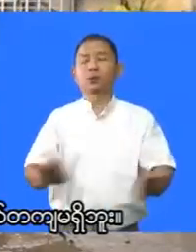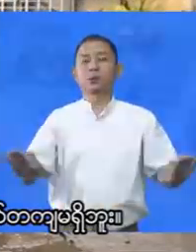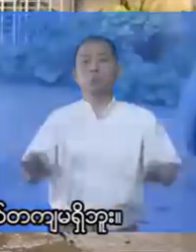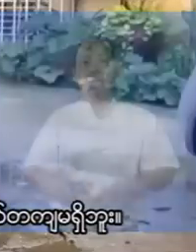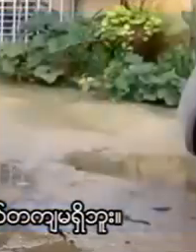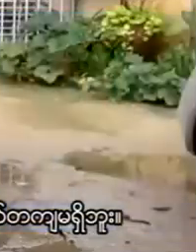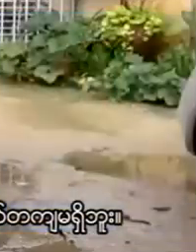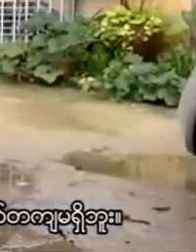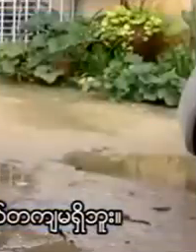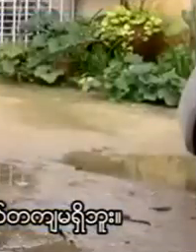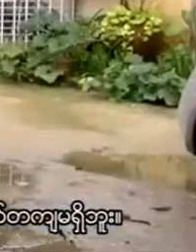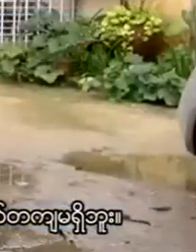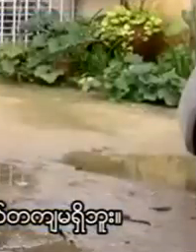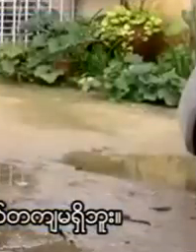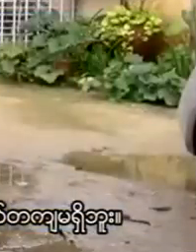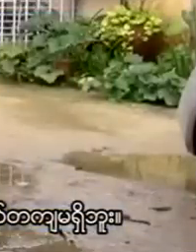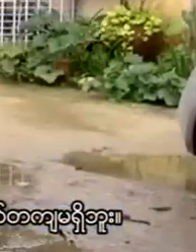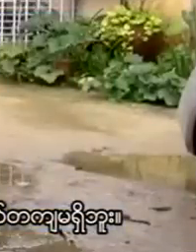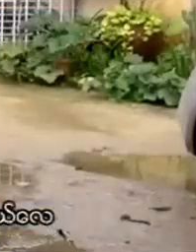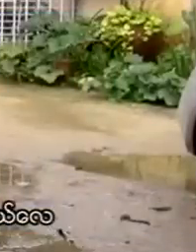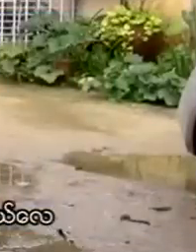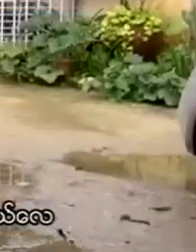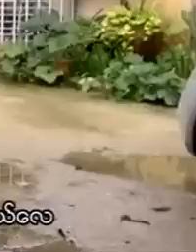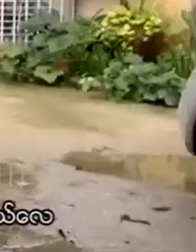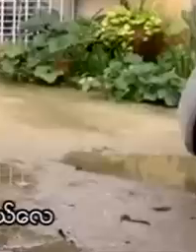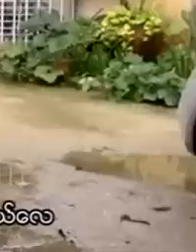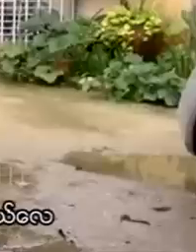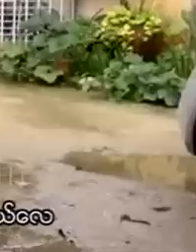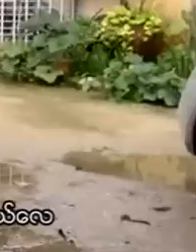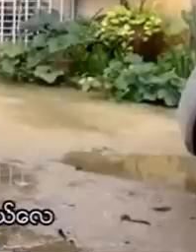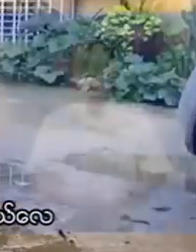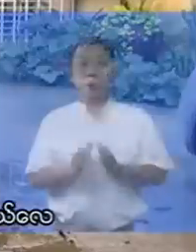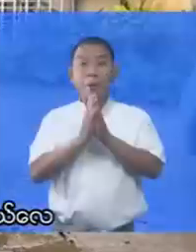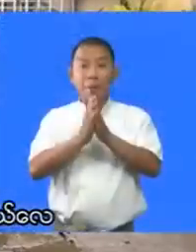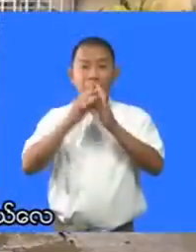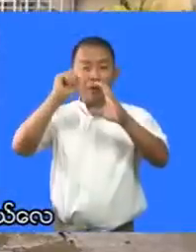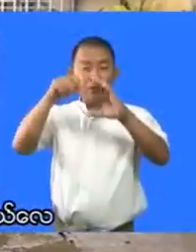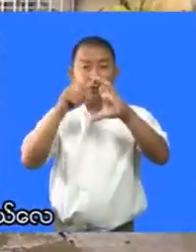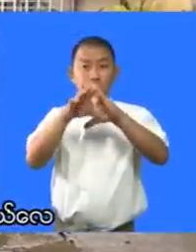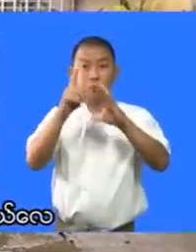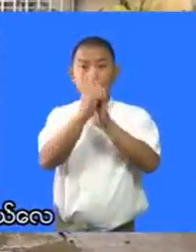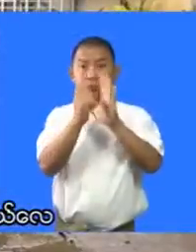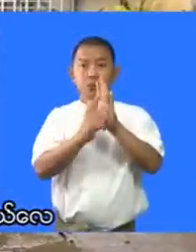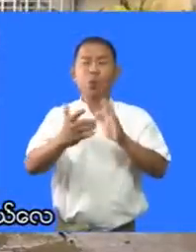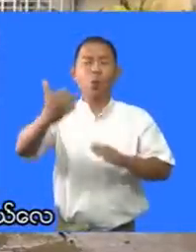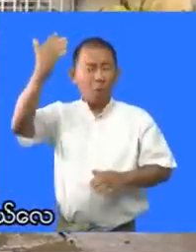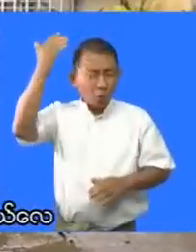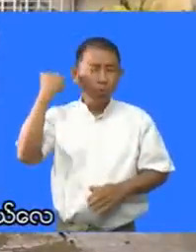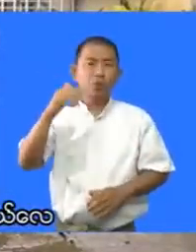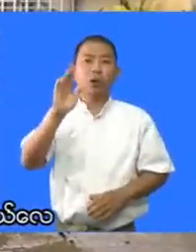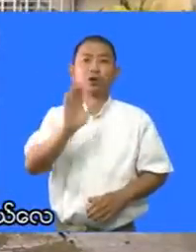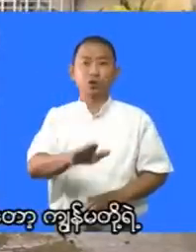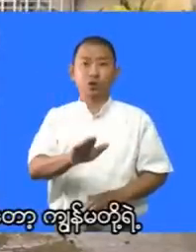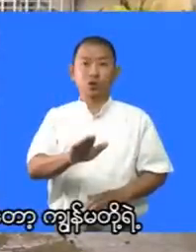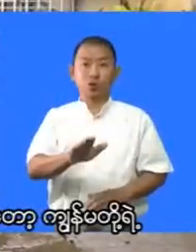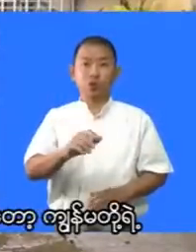control oriented လောက်သွားတာဖြစ်တယ်ဒါကြောင့်မို့လို့ဒီ system ကြီးကစနစ်တကျမရှိဘူး မြန်မာရုပ်ရှင်ရဲ့ဥပဒေအရလဲဟိုအရင်တုန်းက